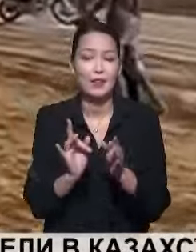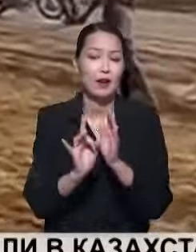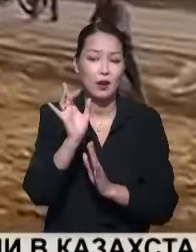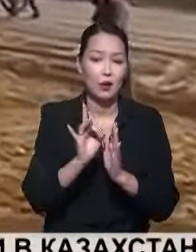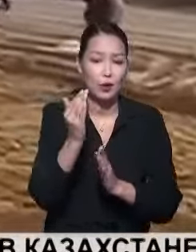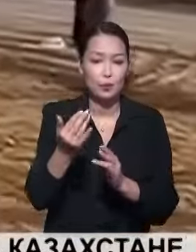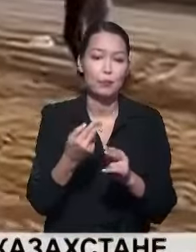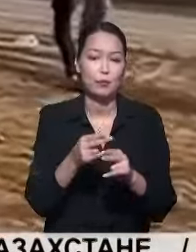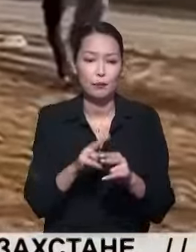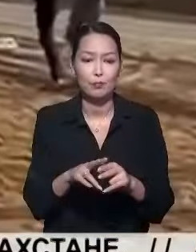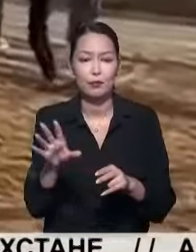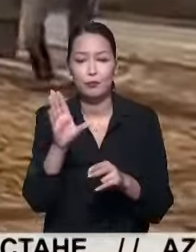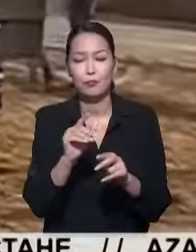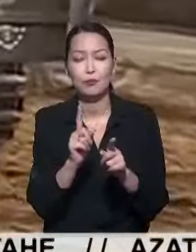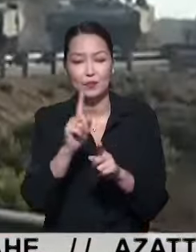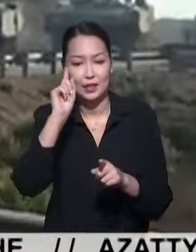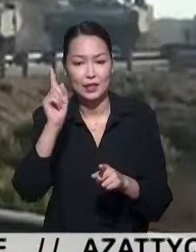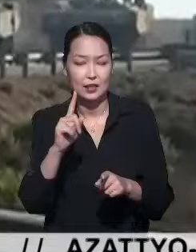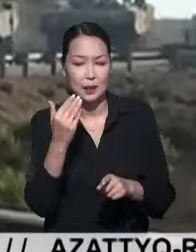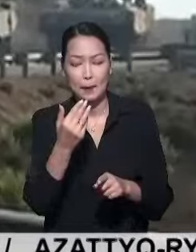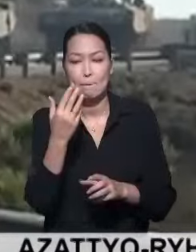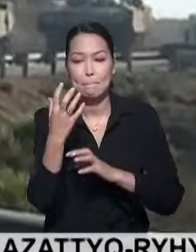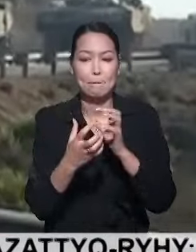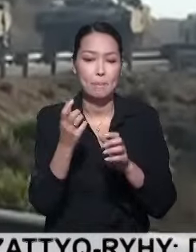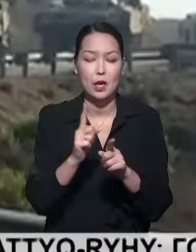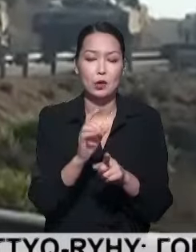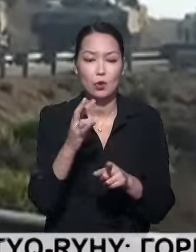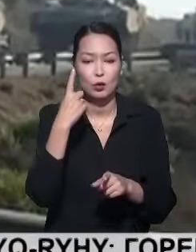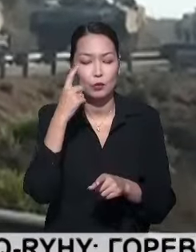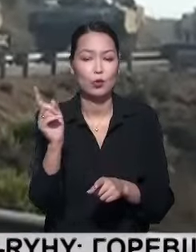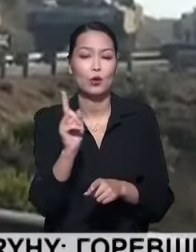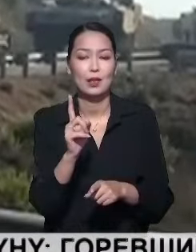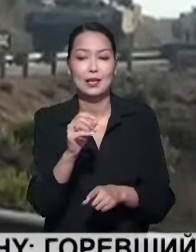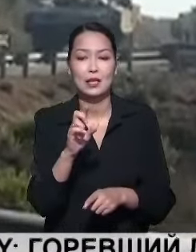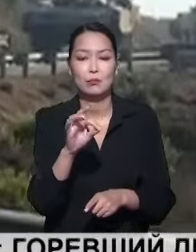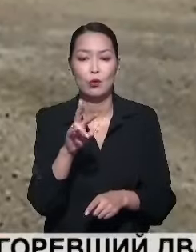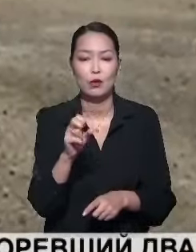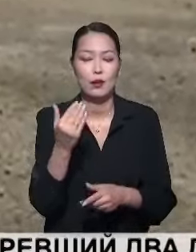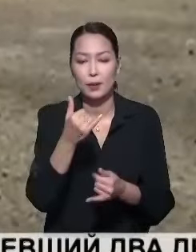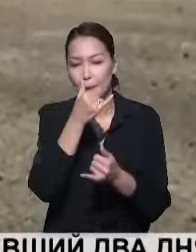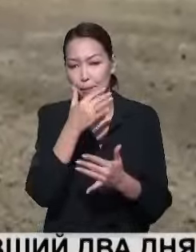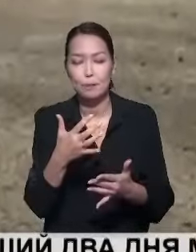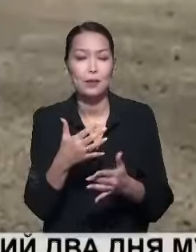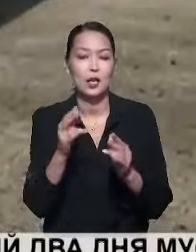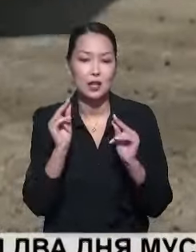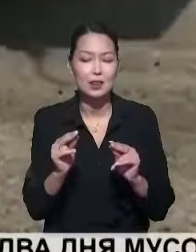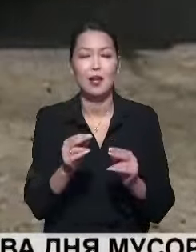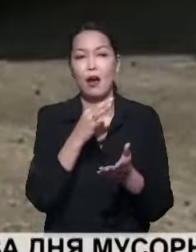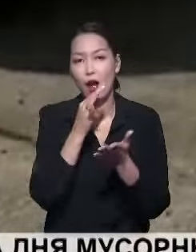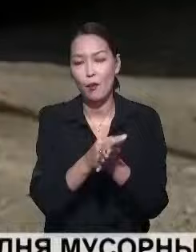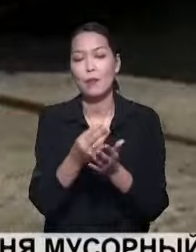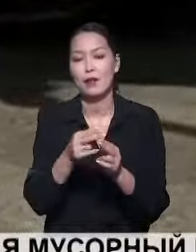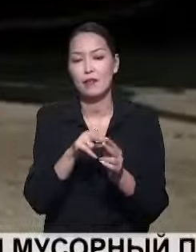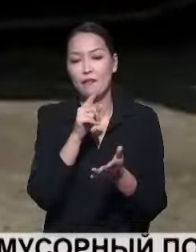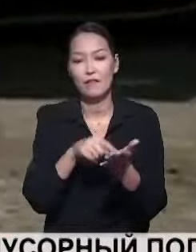попасть практически в любую точку Израиля. Несмотря на нынешнее замешательство в рядах Хизбаллы, то, что они могут и дадут справедливый ответ, это вопрос